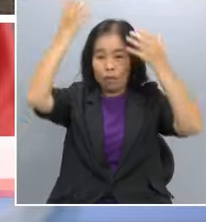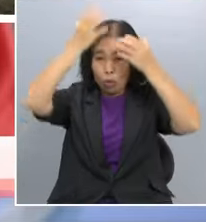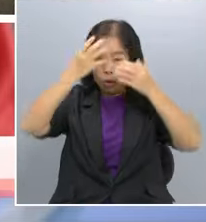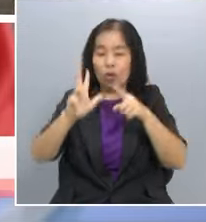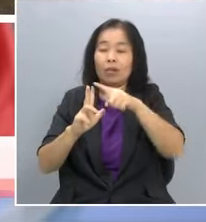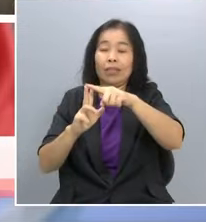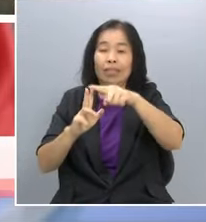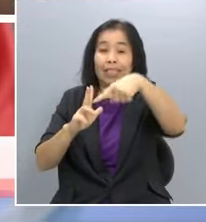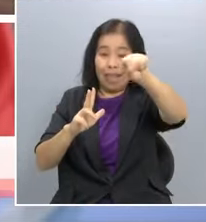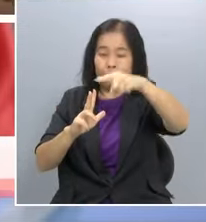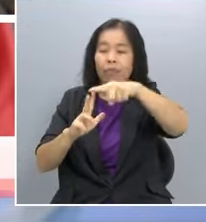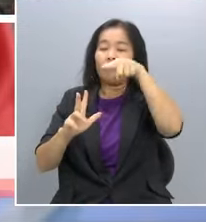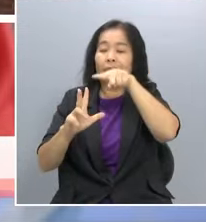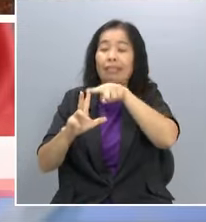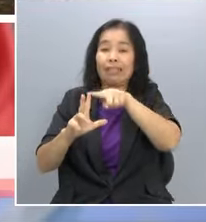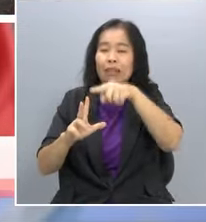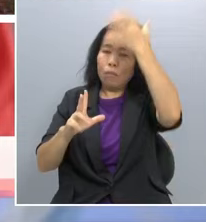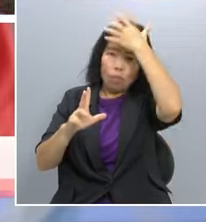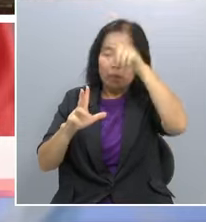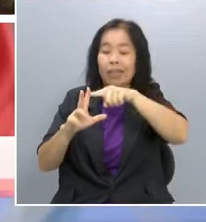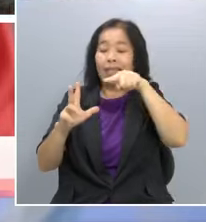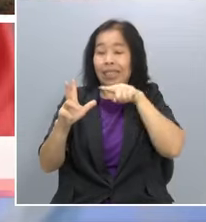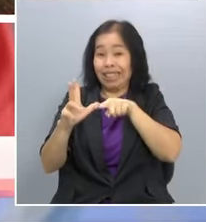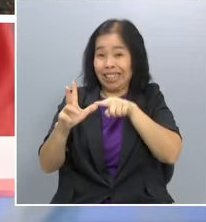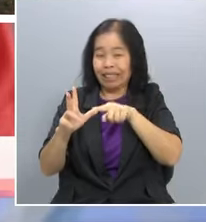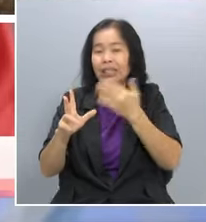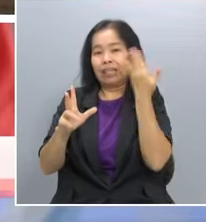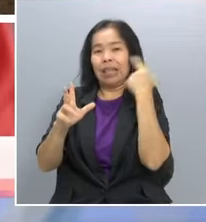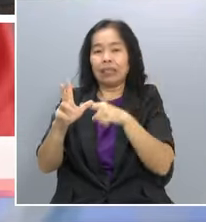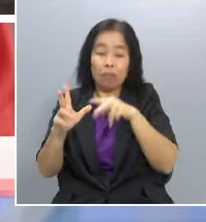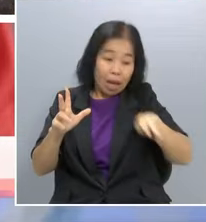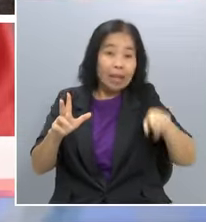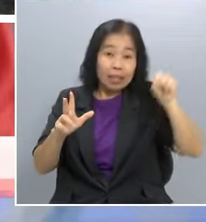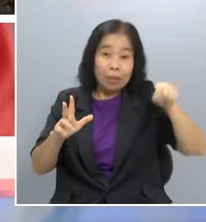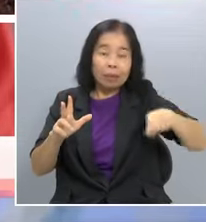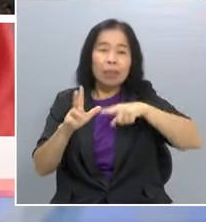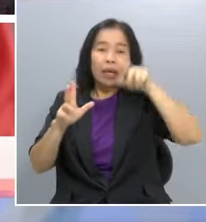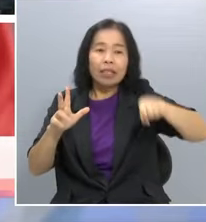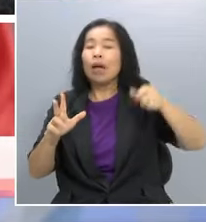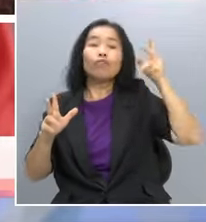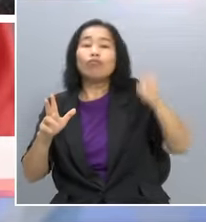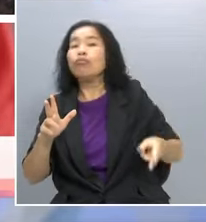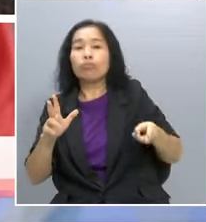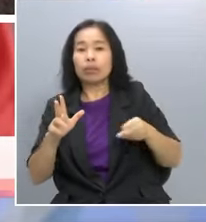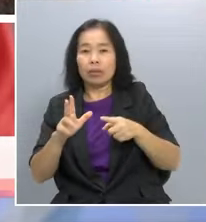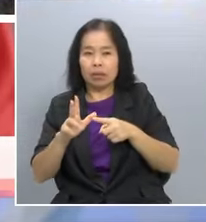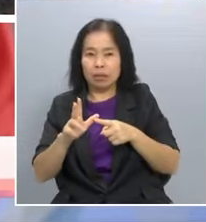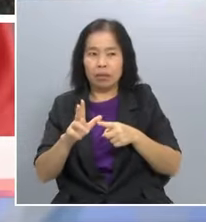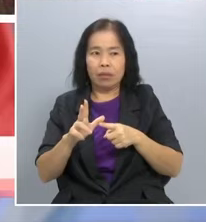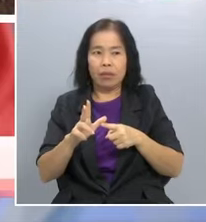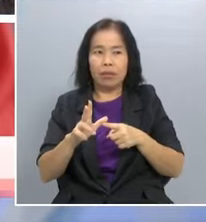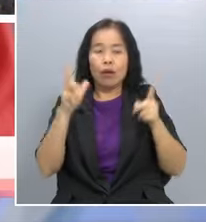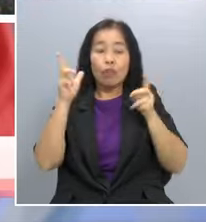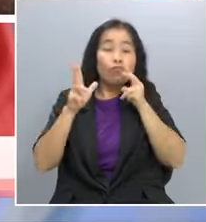กแต่ไอ้คนหลังน่ะกระโดดลงมาแล้วก็บอกว่าใช่ไหมใช่ไหมพอว่าใช่ไหมกระโดดยิงเลยยิงเลยพวกนี้ก็วิ่ง